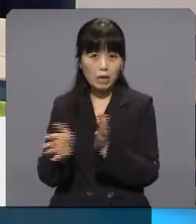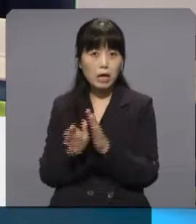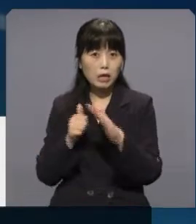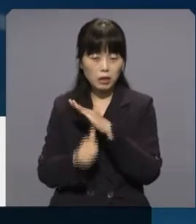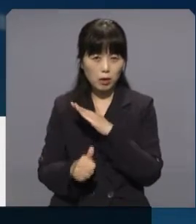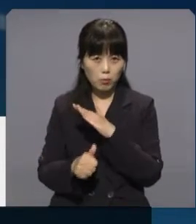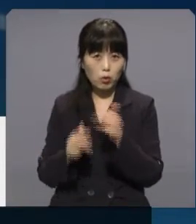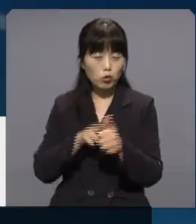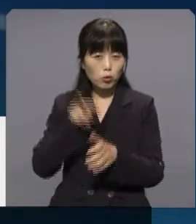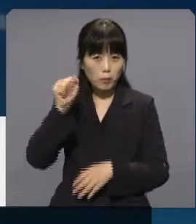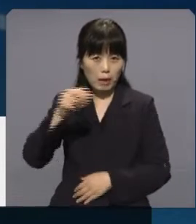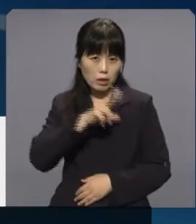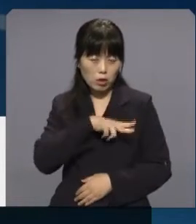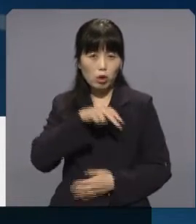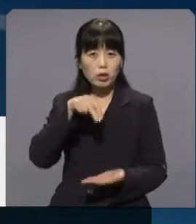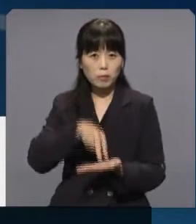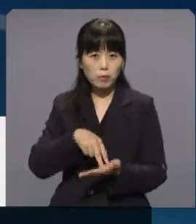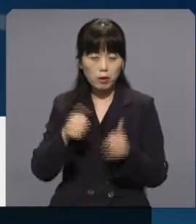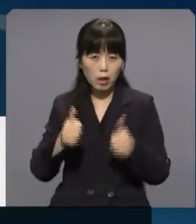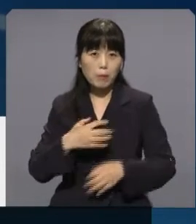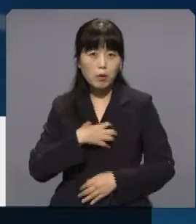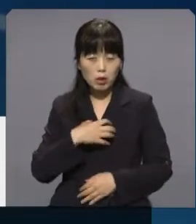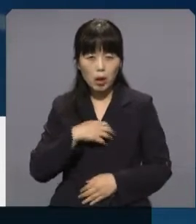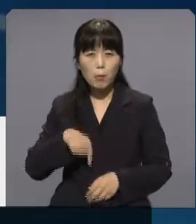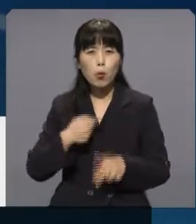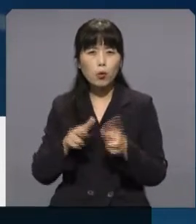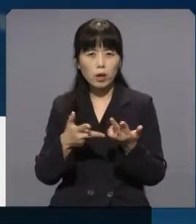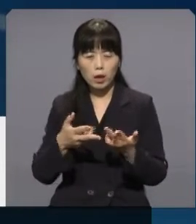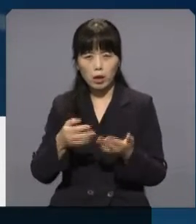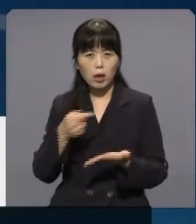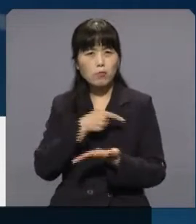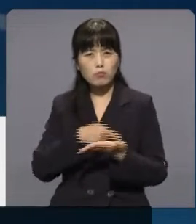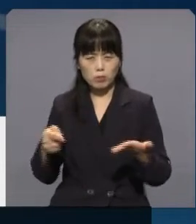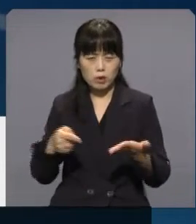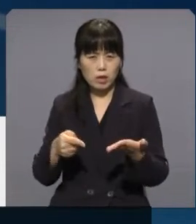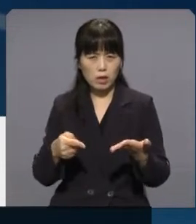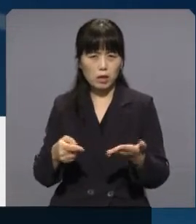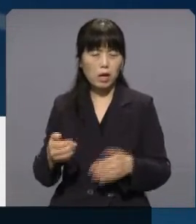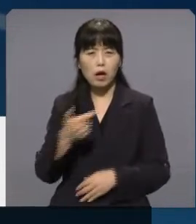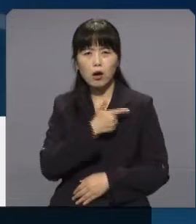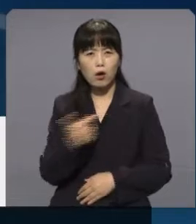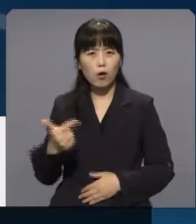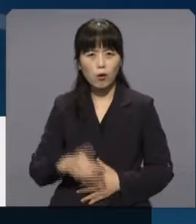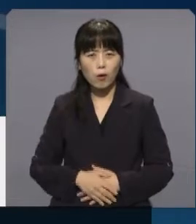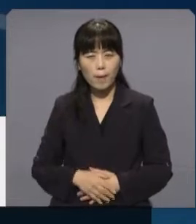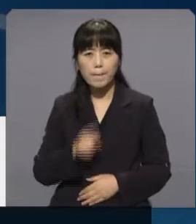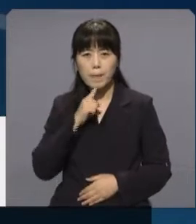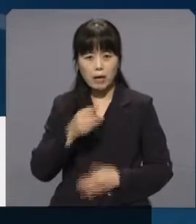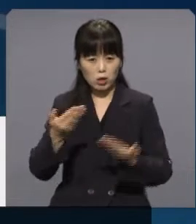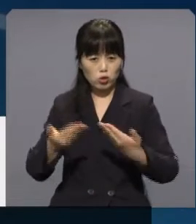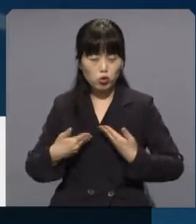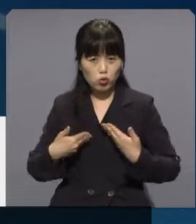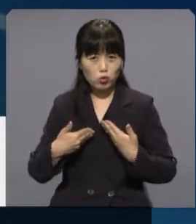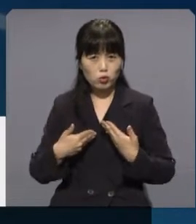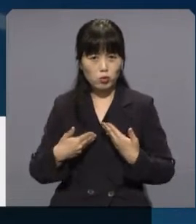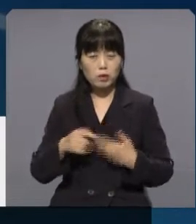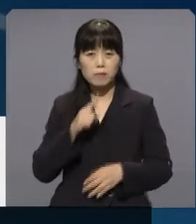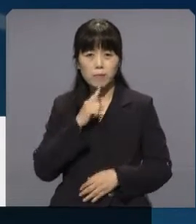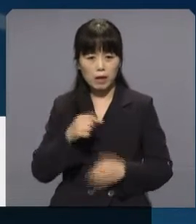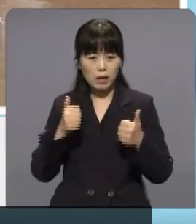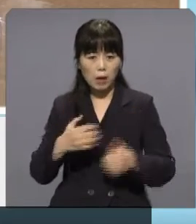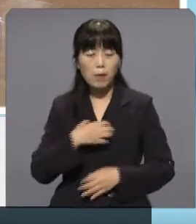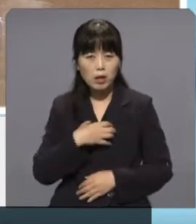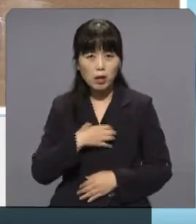대표에 출마한 의원 입장에서는 네. 사법 리스크라고 하는 게 본인한테 상당히 불리하게 작용할 수 있잖아요. 네네. 그 뉘앙스, 말이 주는 뉘앙스가 있습니다. 사법